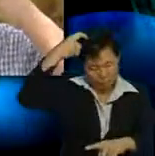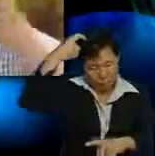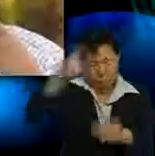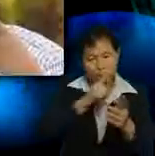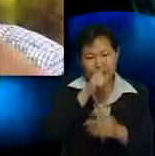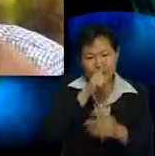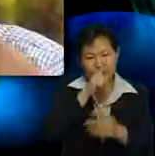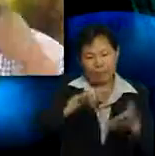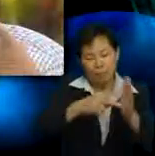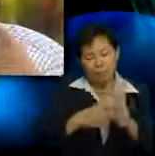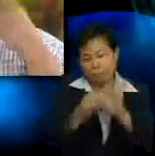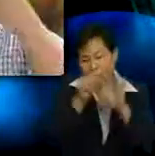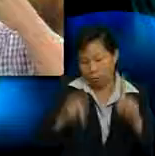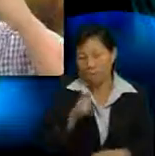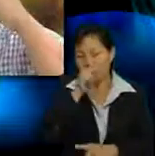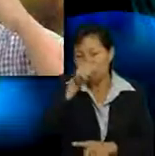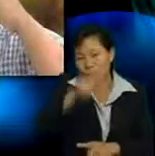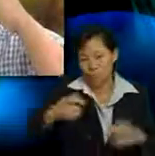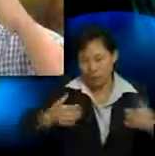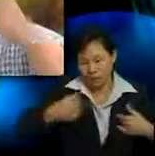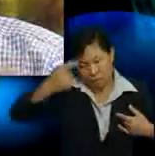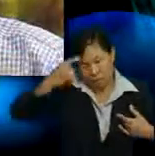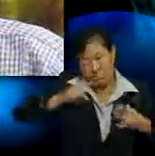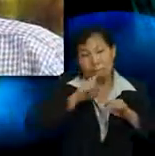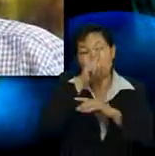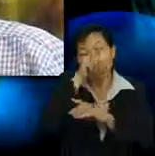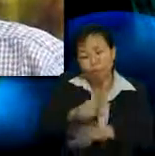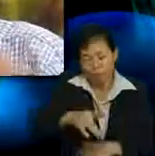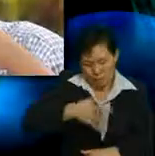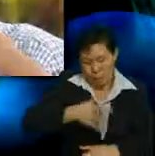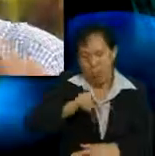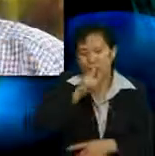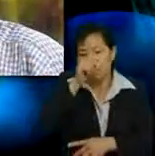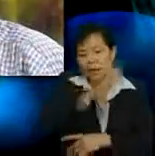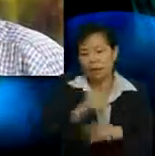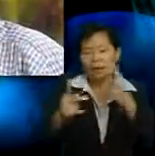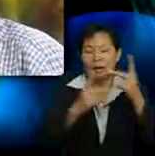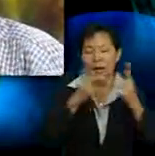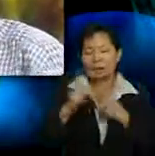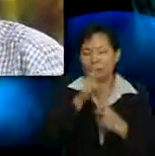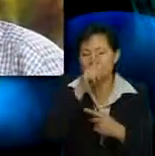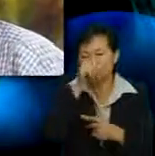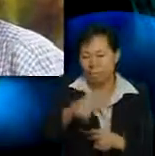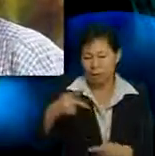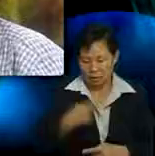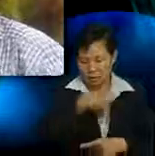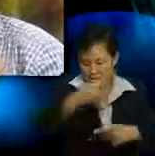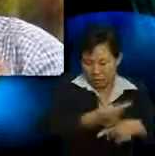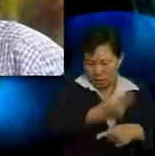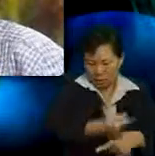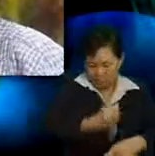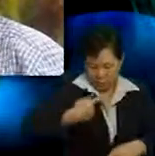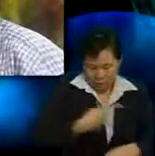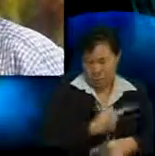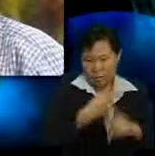yang benar. Bermakna seorang yang benar mesti mempunyai pemikiran yang benar, perasaan yang benar dan kata-kata yang benar. Kita mesti latih diri kita